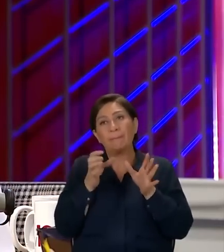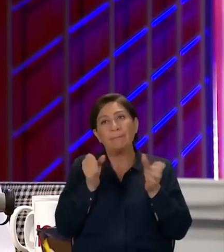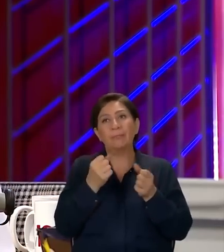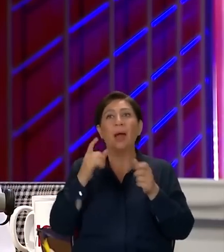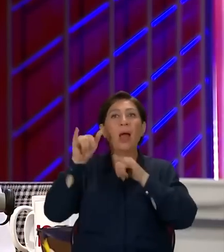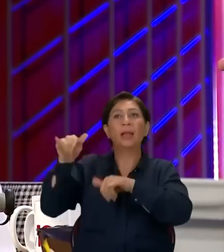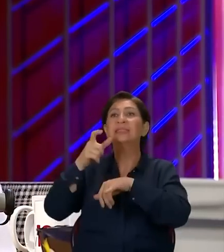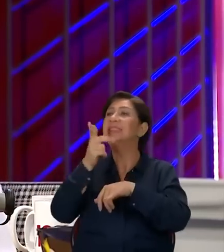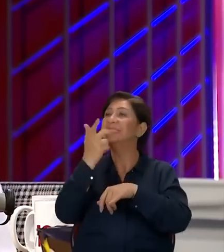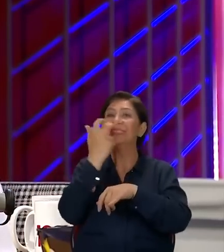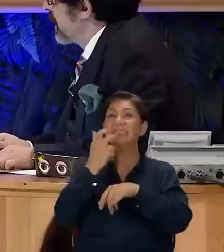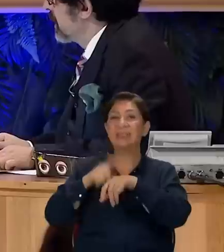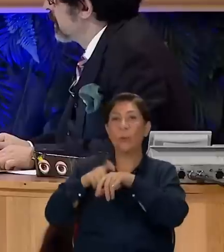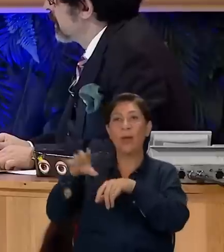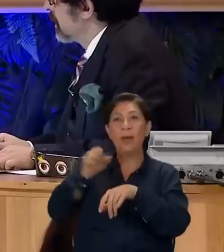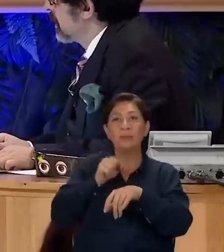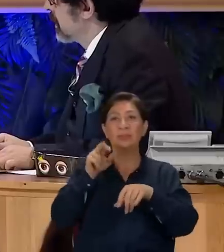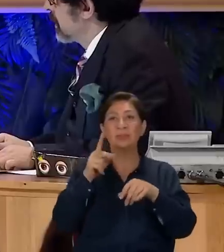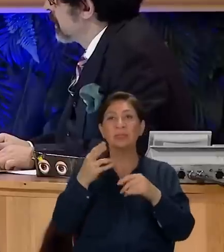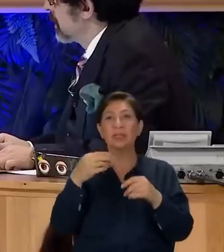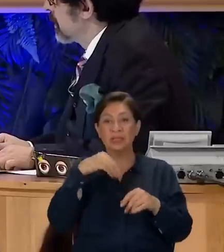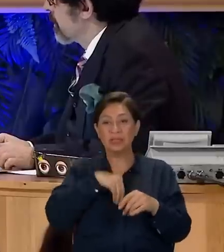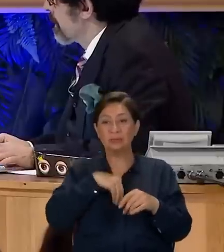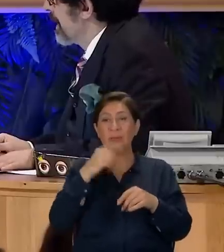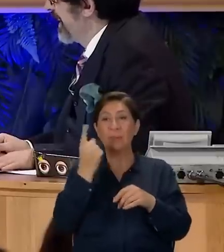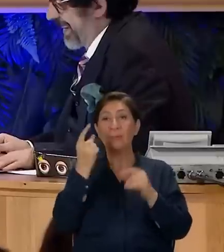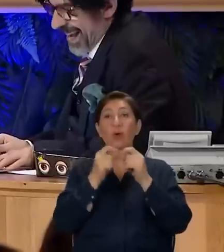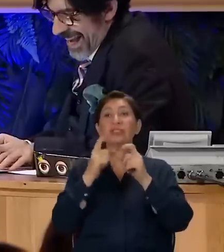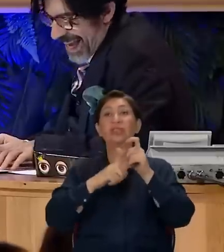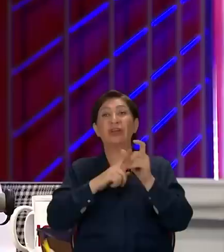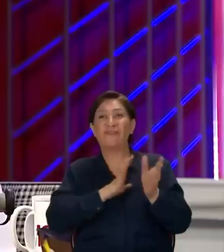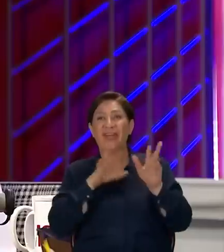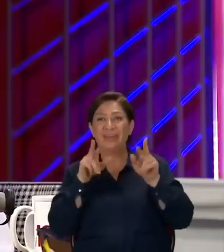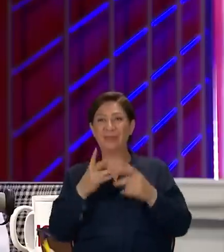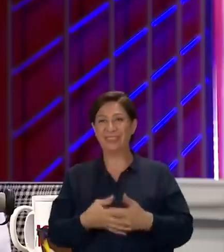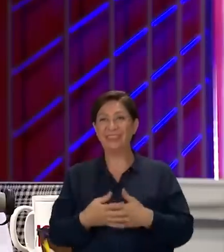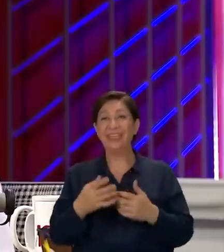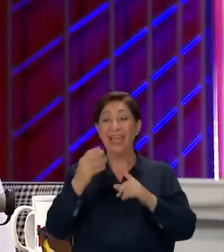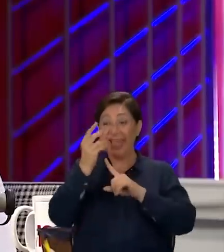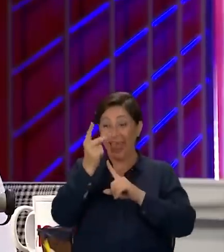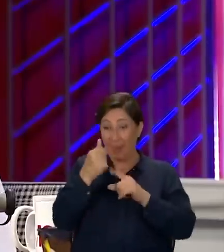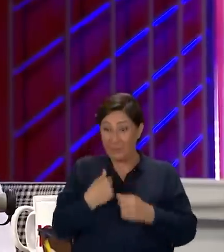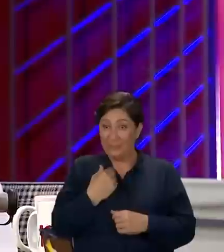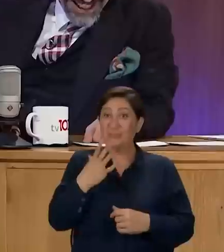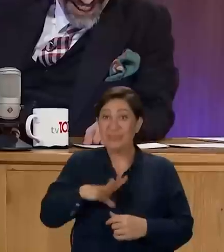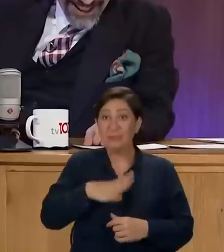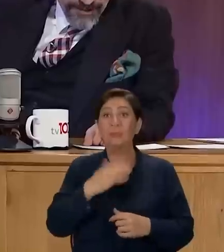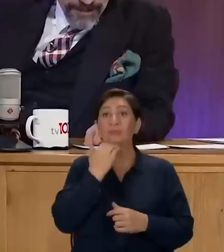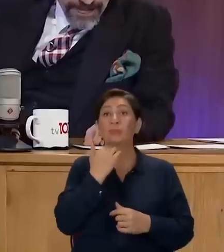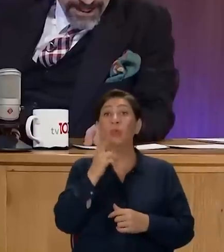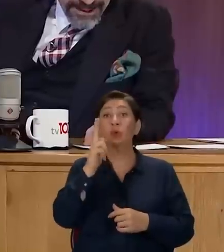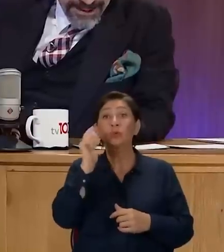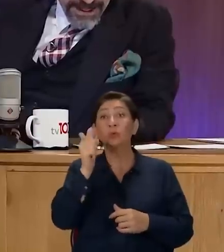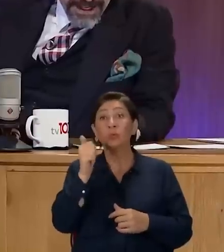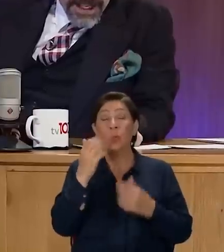yani. Ama çok güzel söylüyorsun böyle. İşte içimde bir Burhan Çaçan var demek. İrem'i çıkartamadım içimden. Üç günümüzü falan aldı